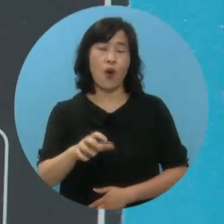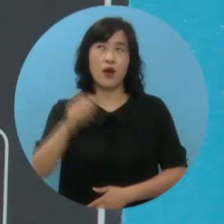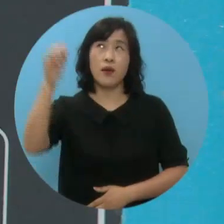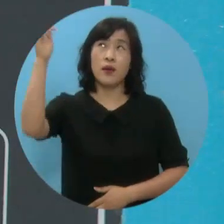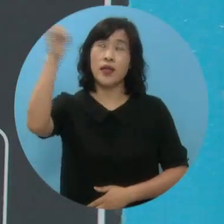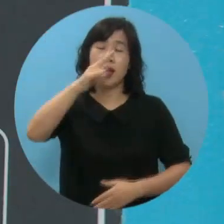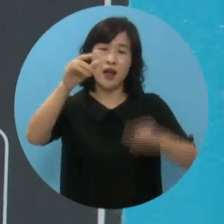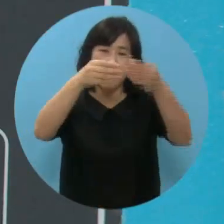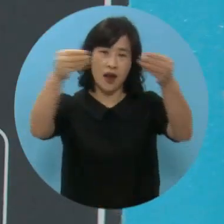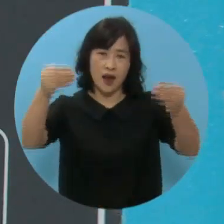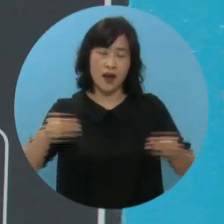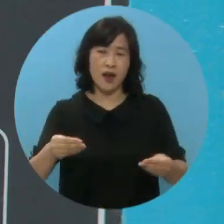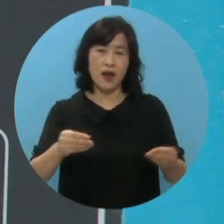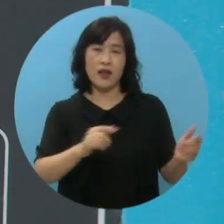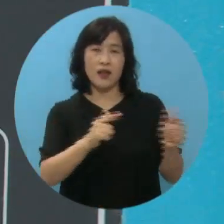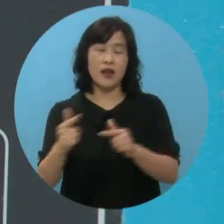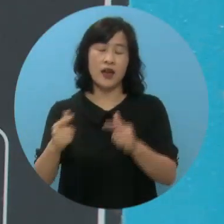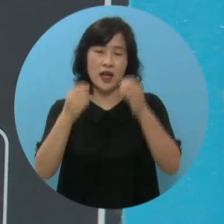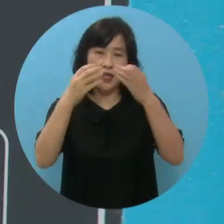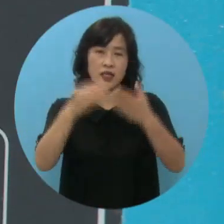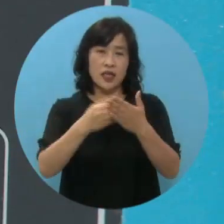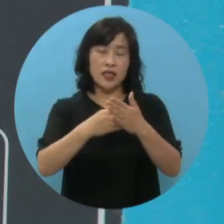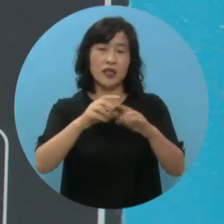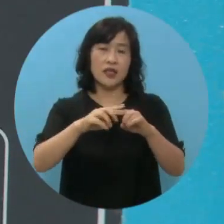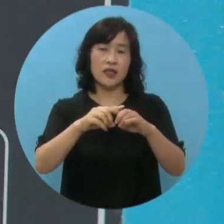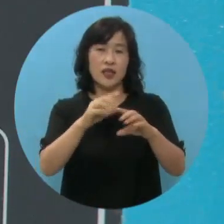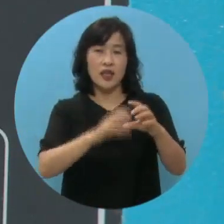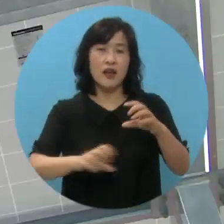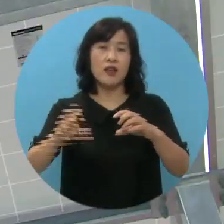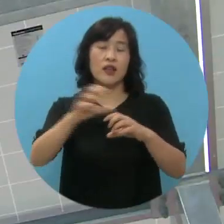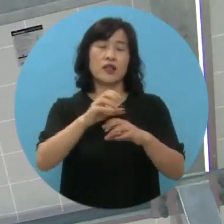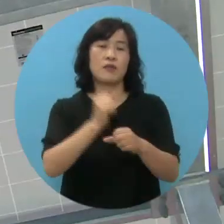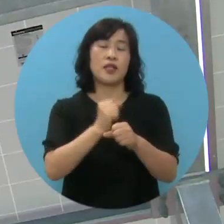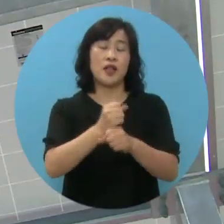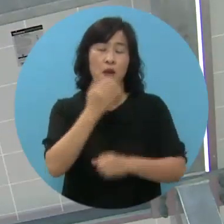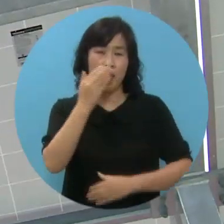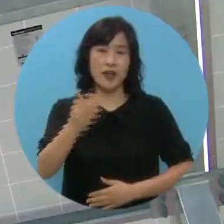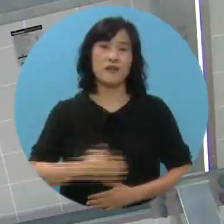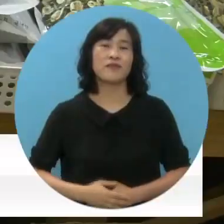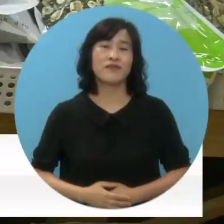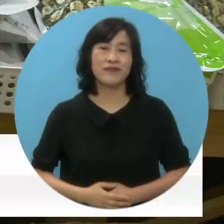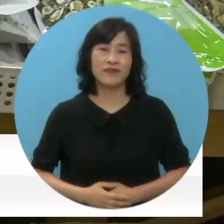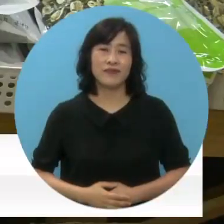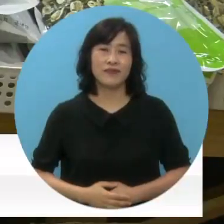건축물에 태양광과 태양열 등 신재생에너지 시설을 설치할 계획입니다.